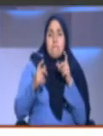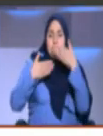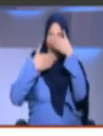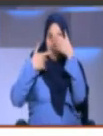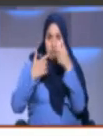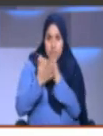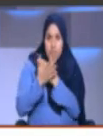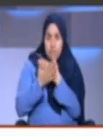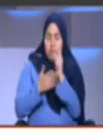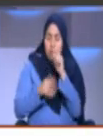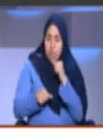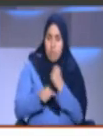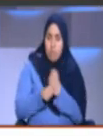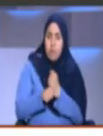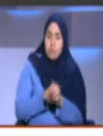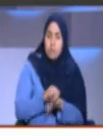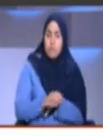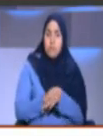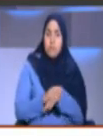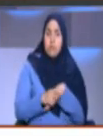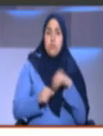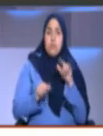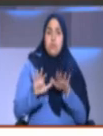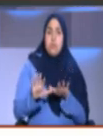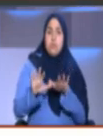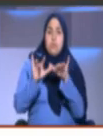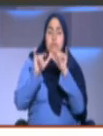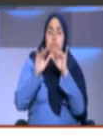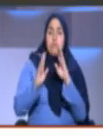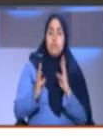التنمية الشاملة والكبرى في سيناء.